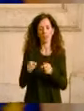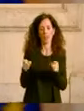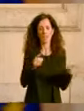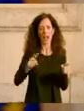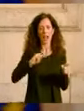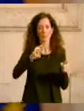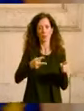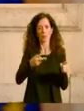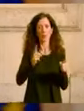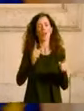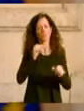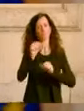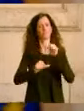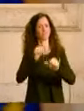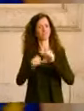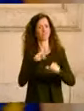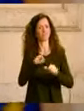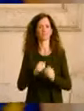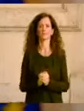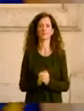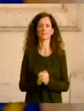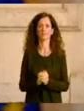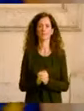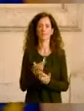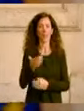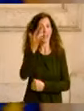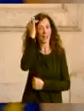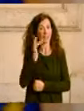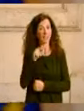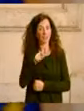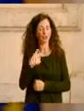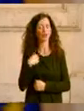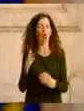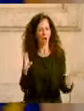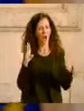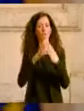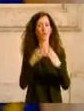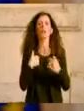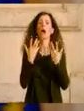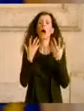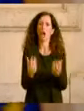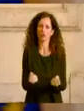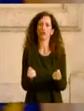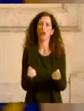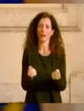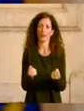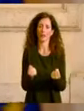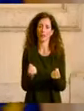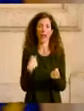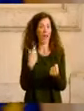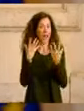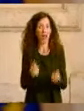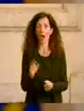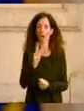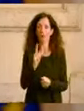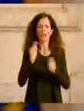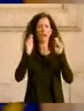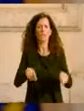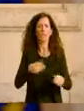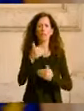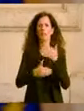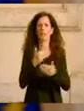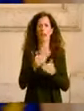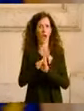2. Stiamo affrontando questo rischio e dobbiamo accettarlo, altrimenti non potremo mai ripartire.